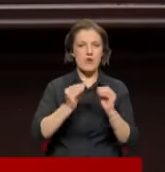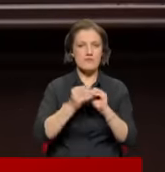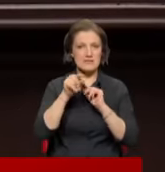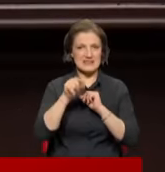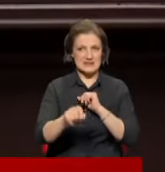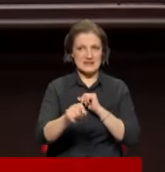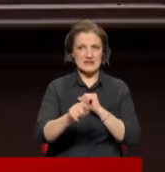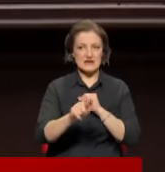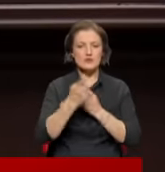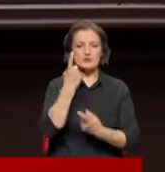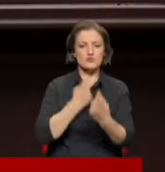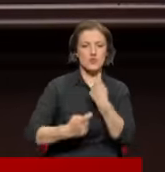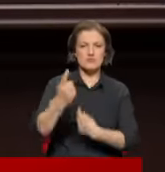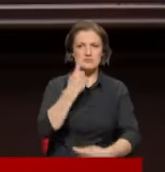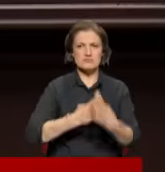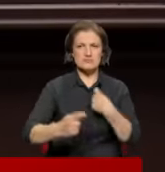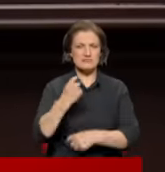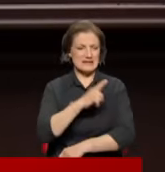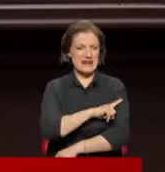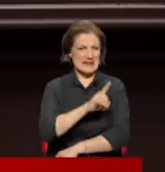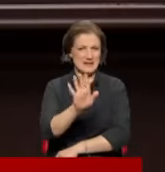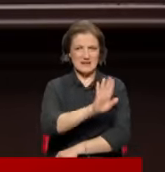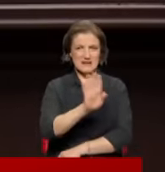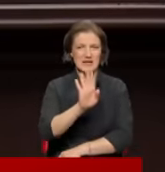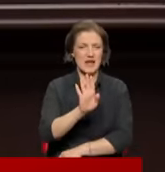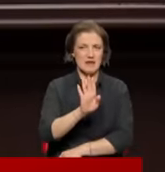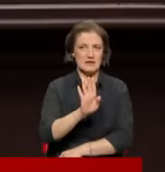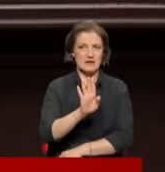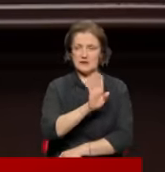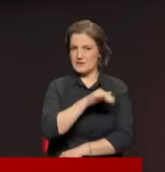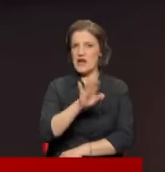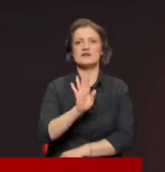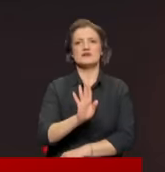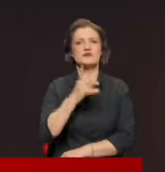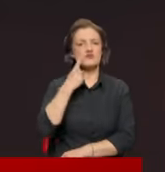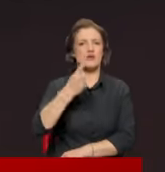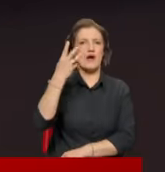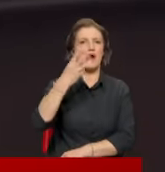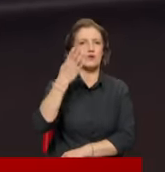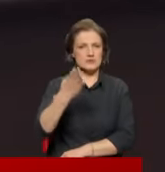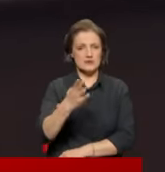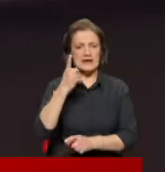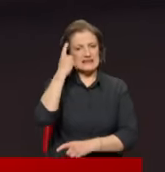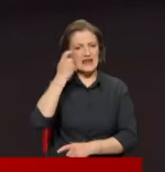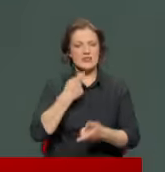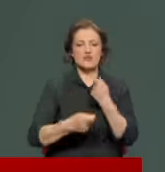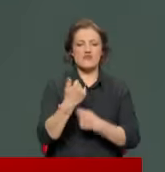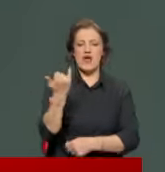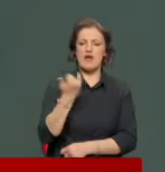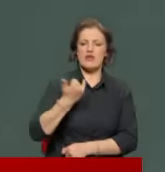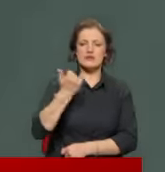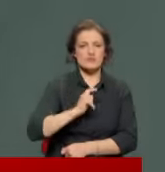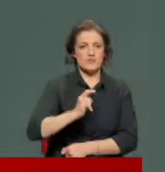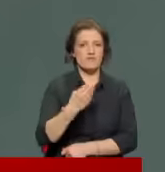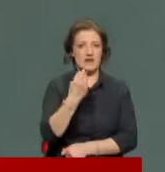meselesindeki sorgulayacak kalibrede, kapasitede değil. Cumhurbaşkanı Erdoğan, İsrail'le ticaret eleştirilerine